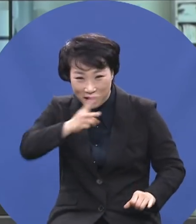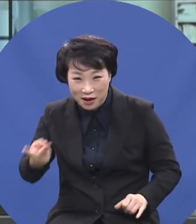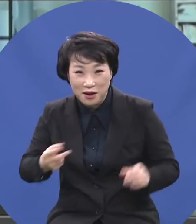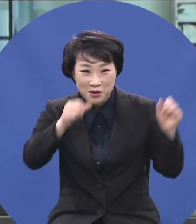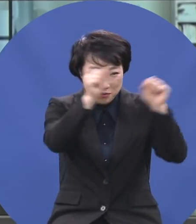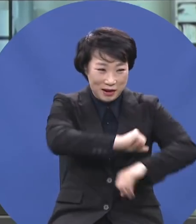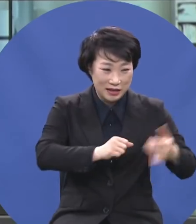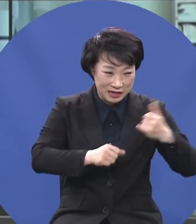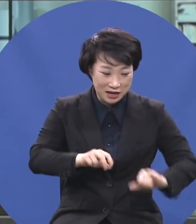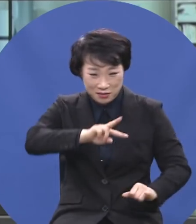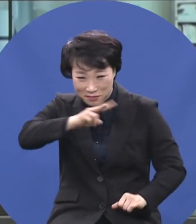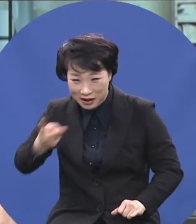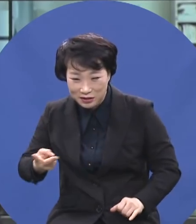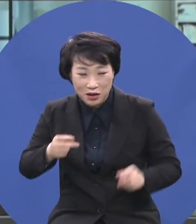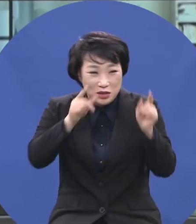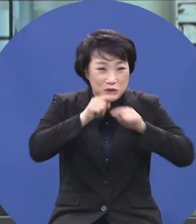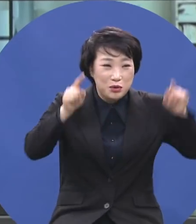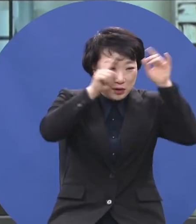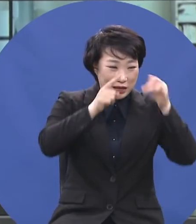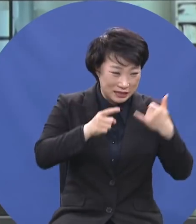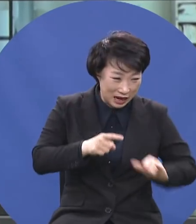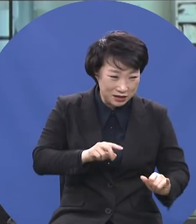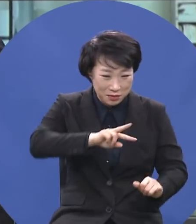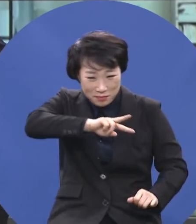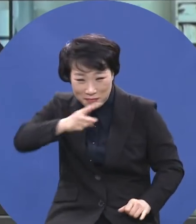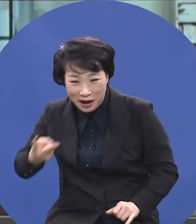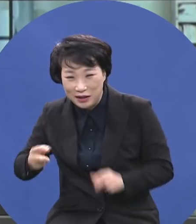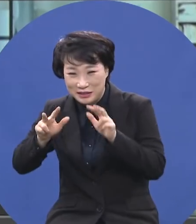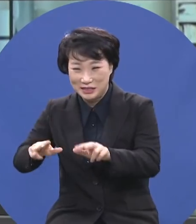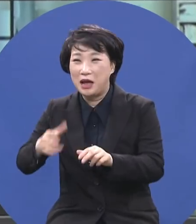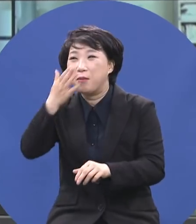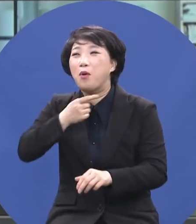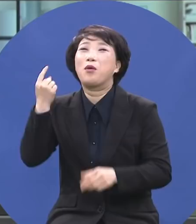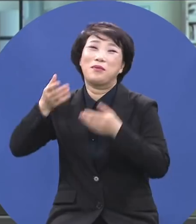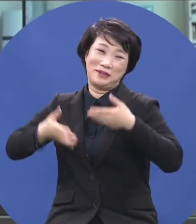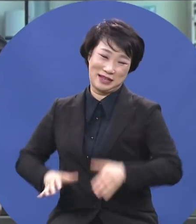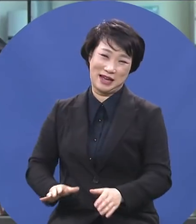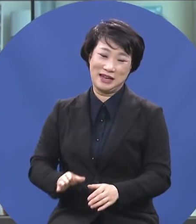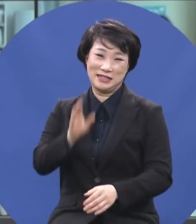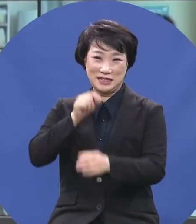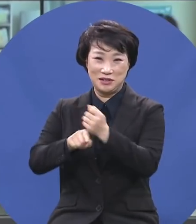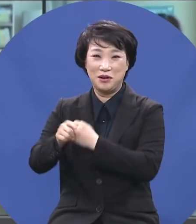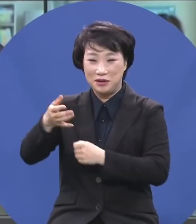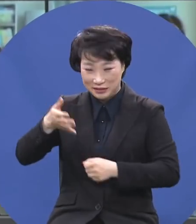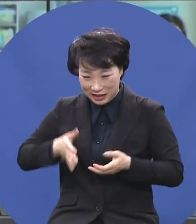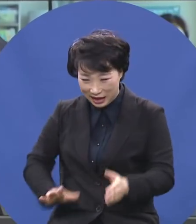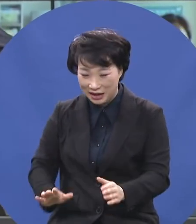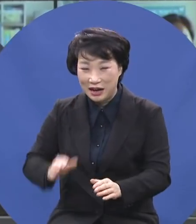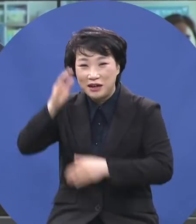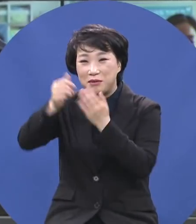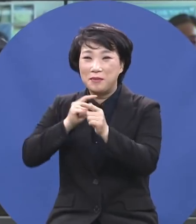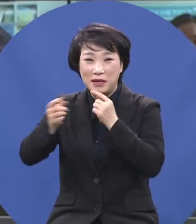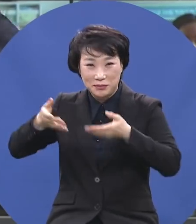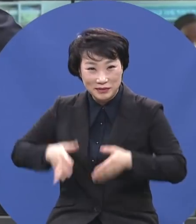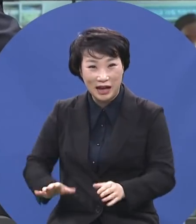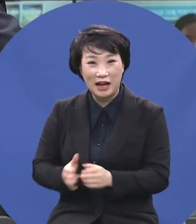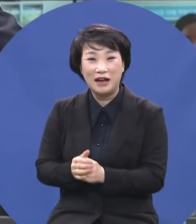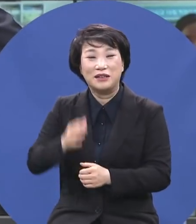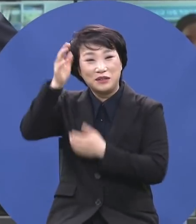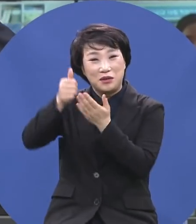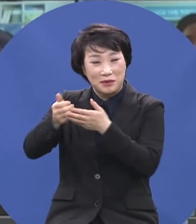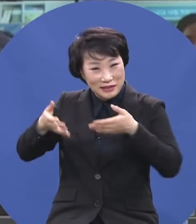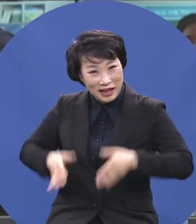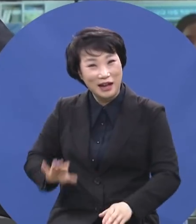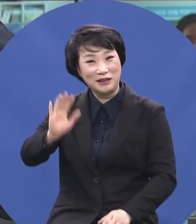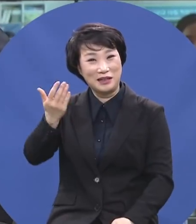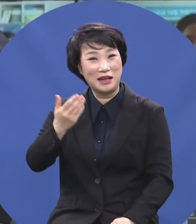멸망의 자식이, 지옥의 자식이, 예, 복음으로 난 자, 진리로 난 자, 말씀으로 난 자,